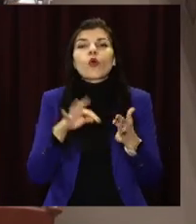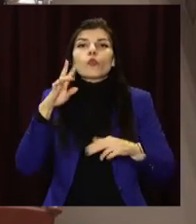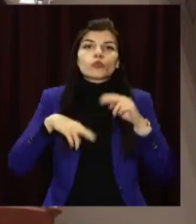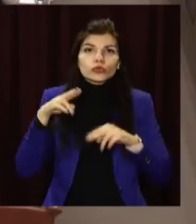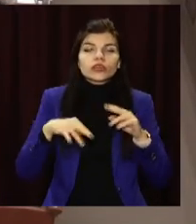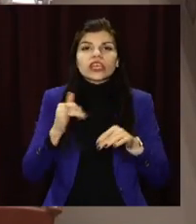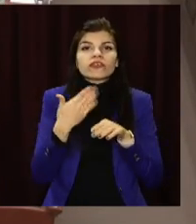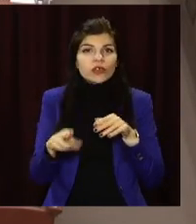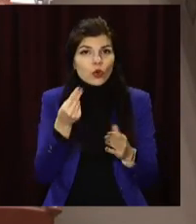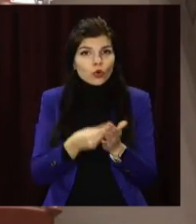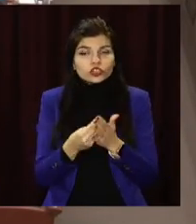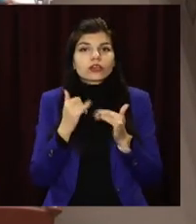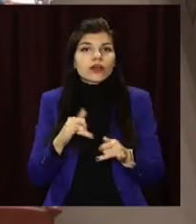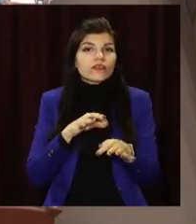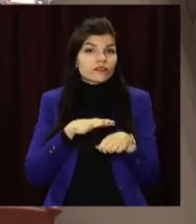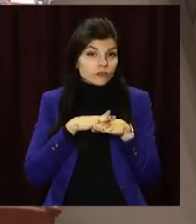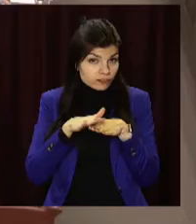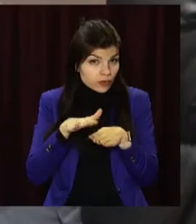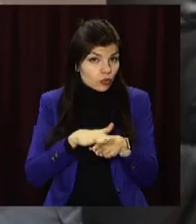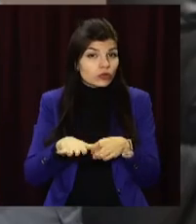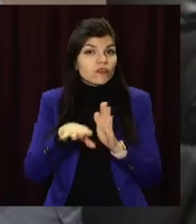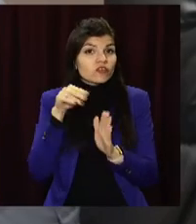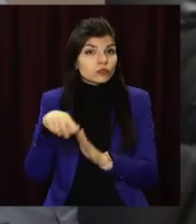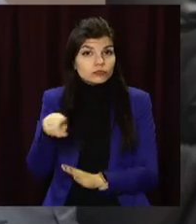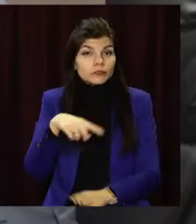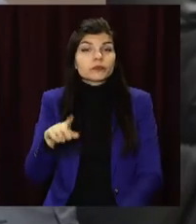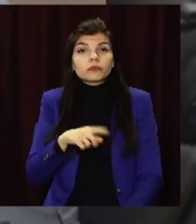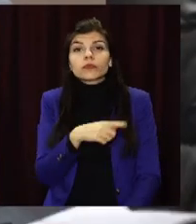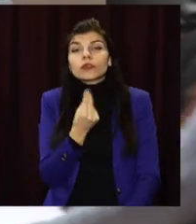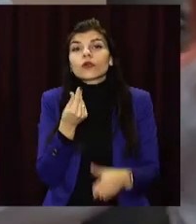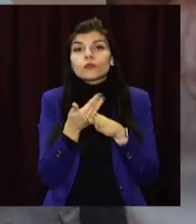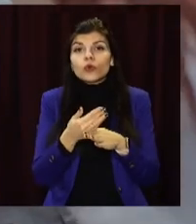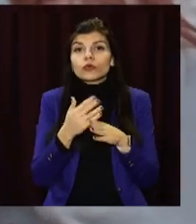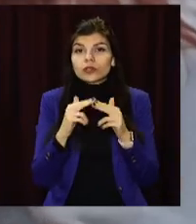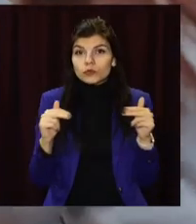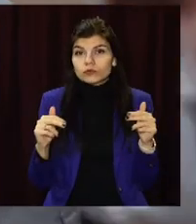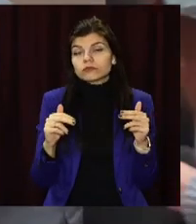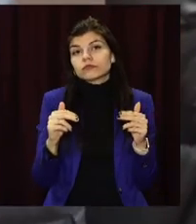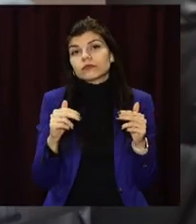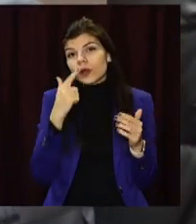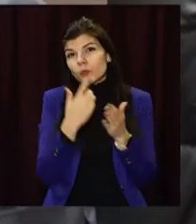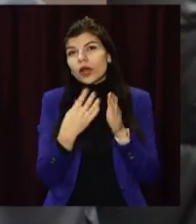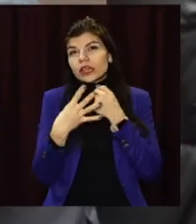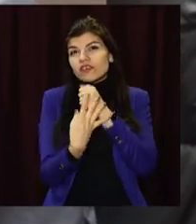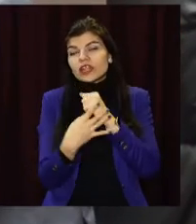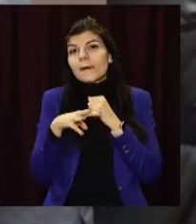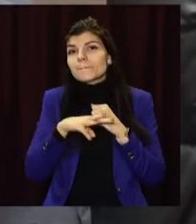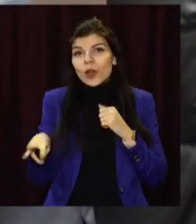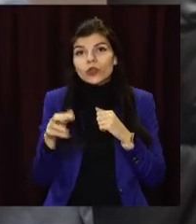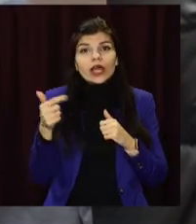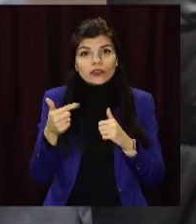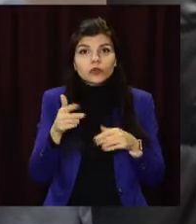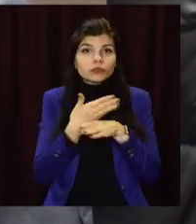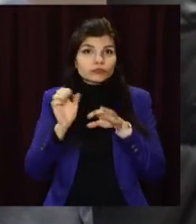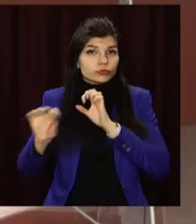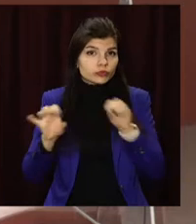градобудівництва та виділили кошти для виконання доручень виборців. Загалом на матеріальну допомогу дніпрянам спрямували понад 19 мільйонів гривень.